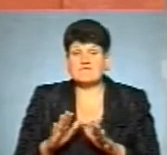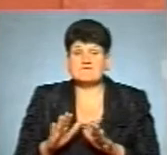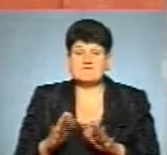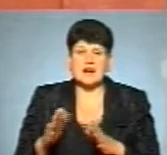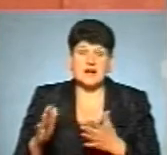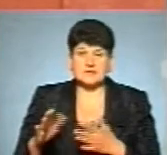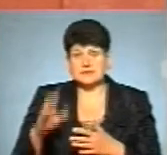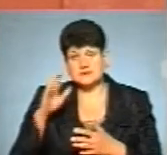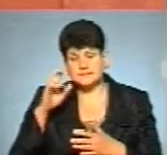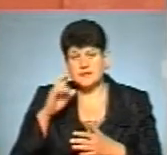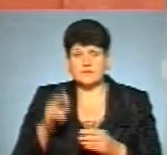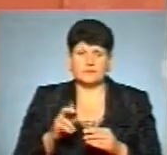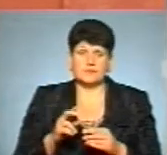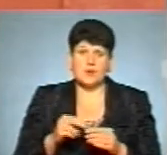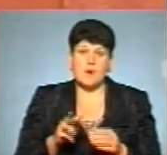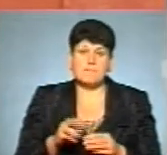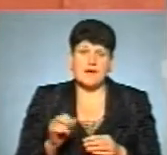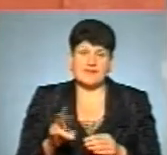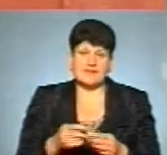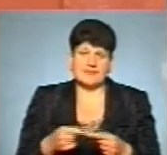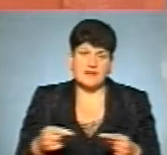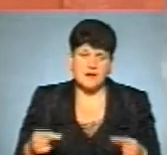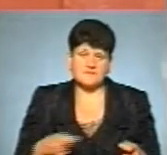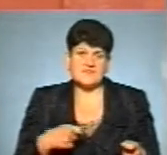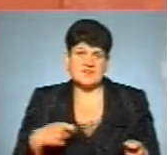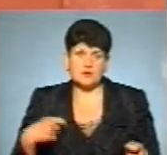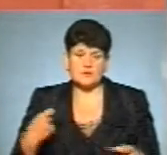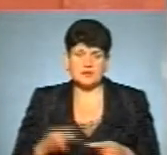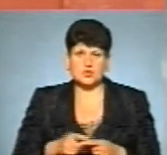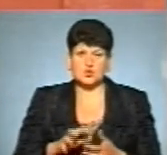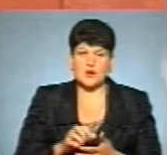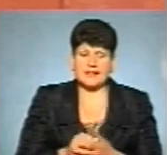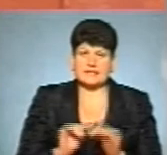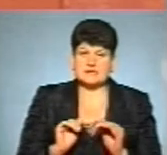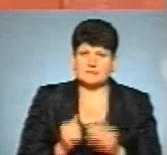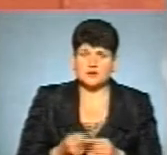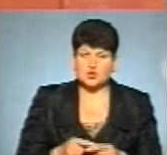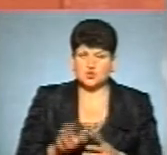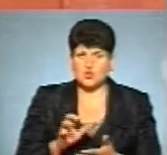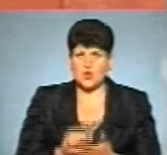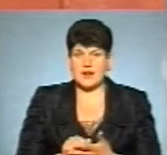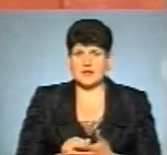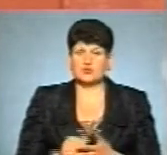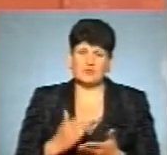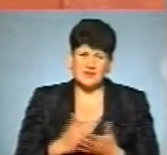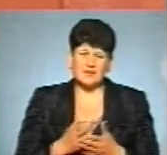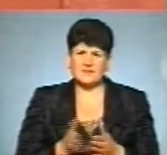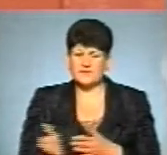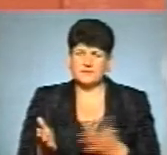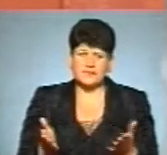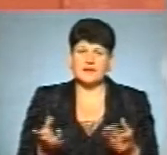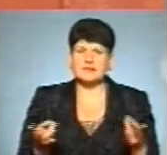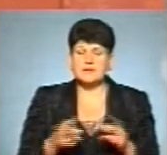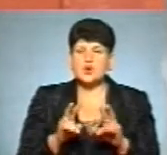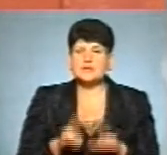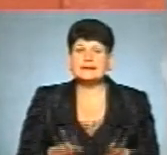підприємства, це комунального майна, щоб відтермінувати цю оренду, зменшити цю оренду. Тобто є варіації, але потрібно